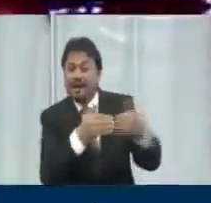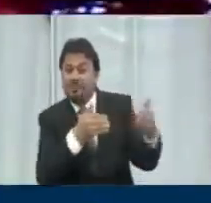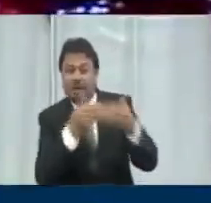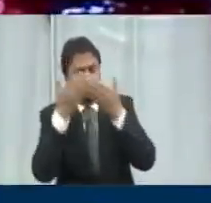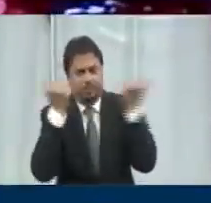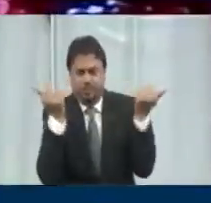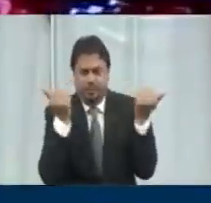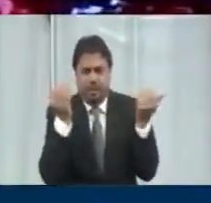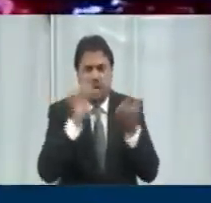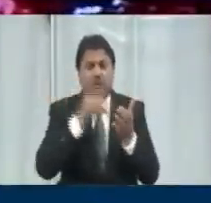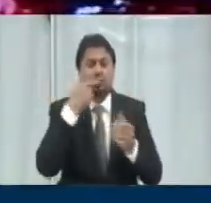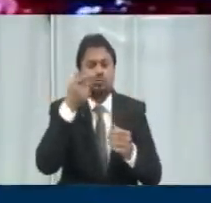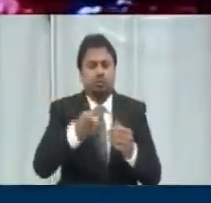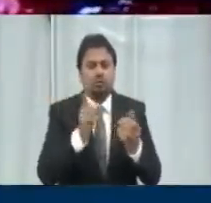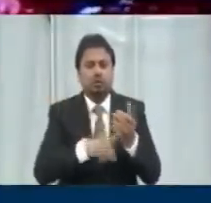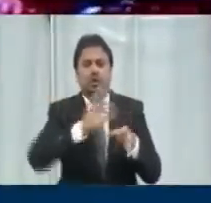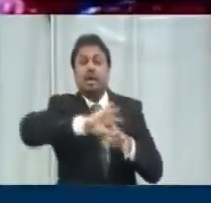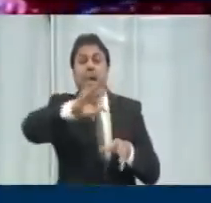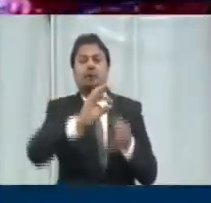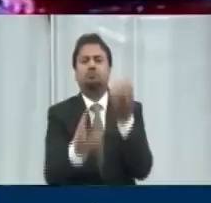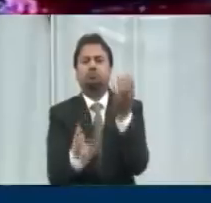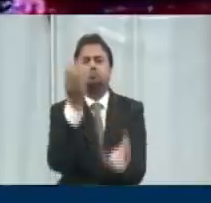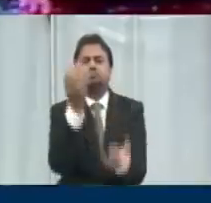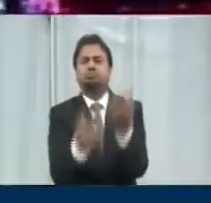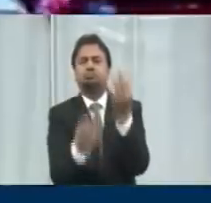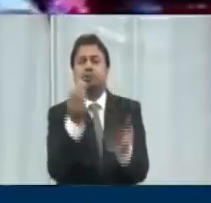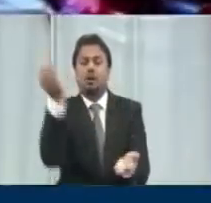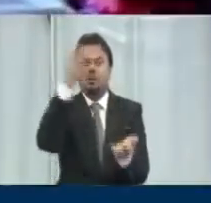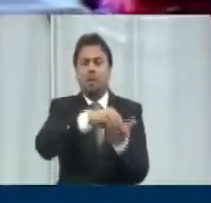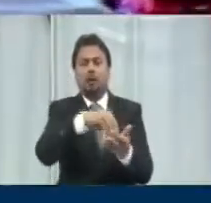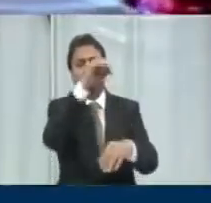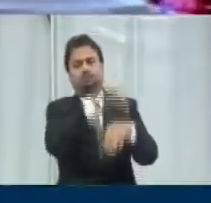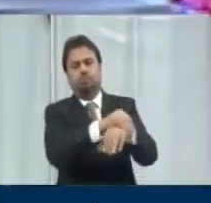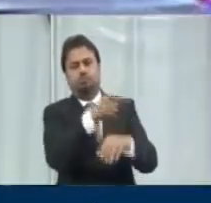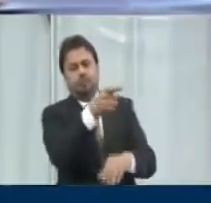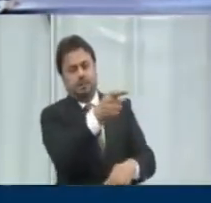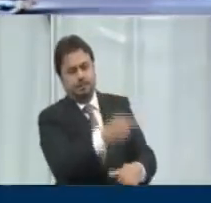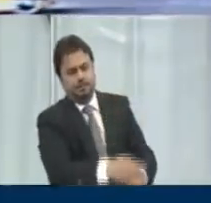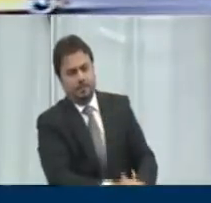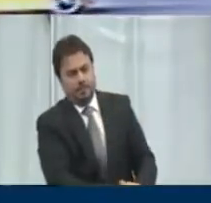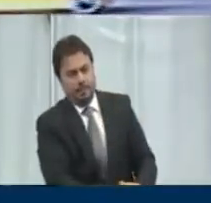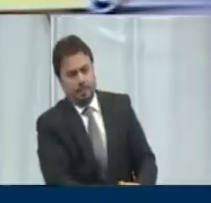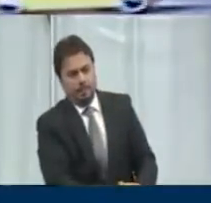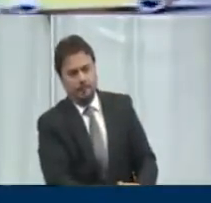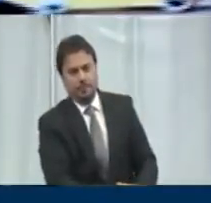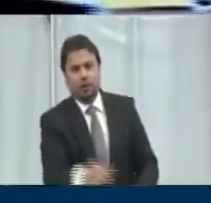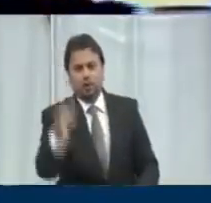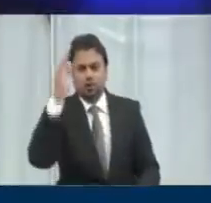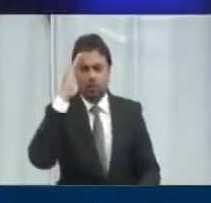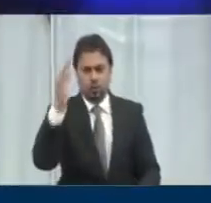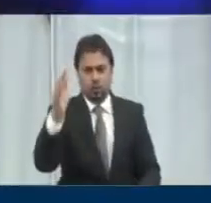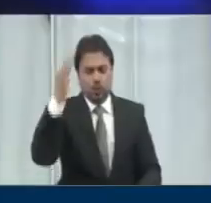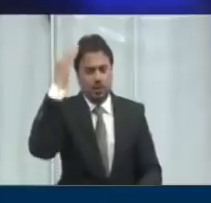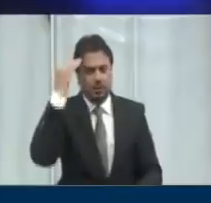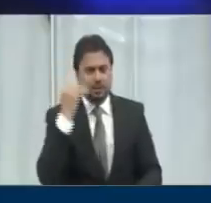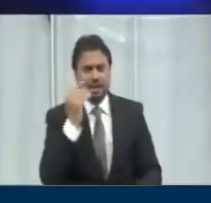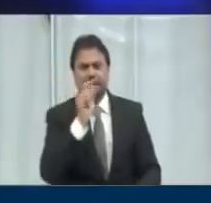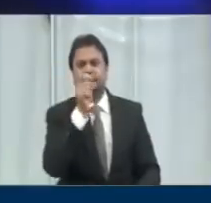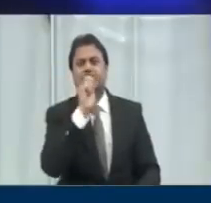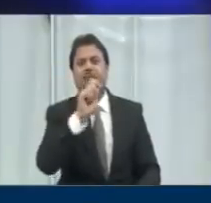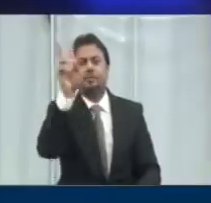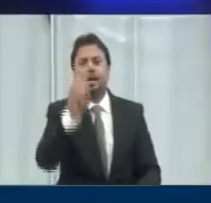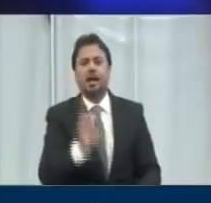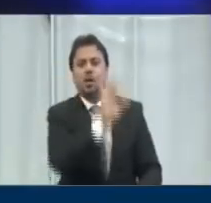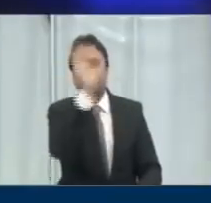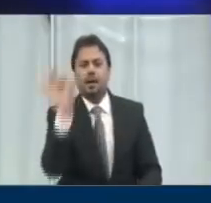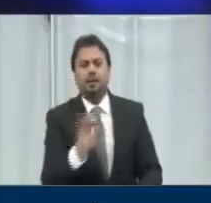إلا بعد اليوم ما أحرقت الأدغال والأشجار وتم العثور طيب. على هذا الركام. نعم جزيل الشكر لك إيمان على كل هذه